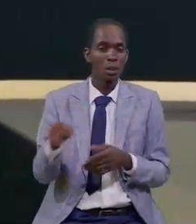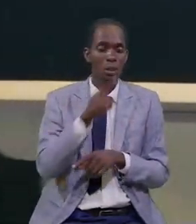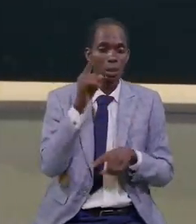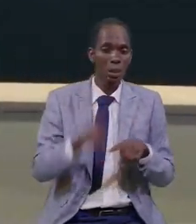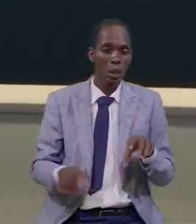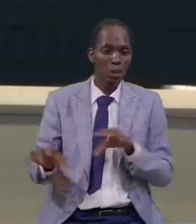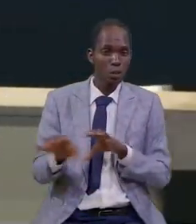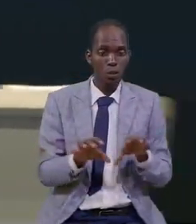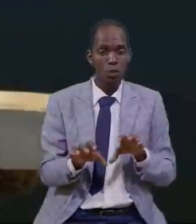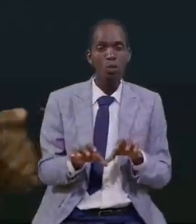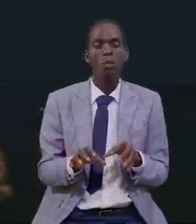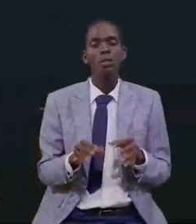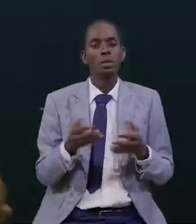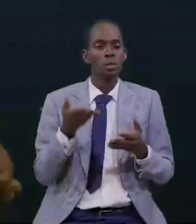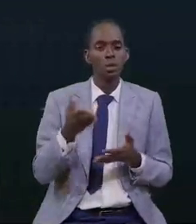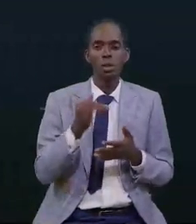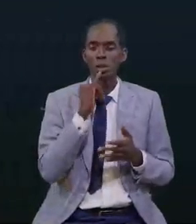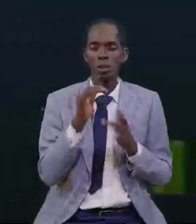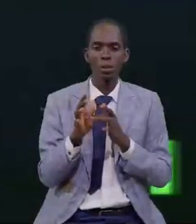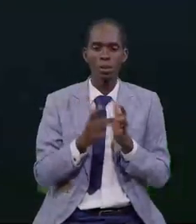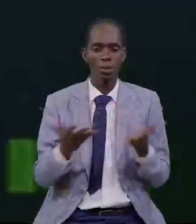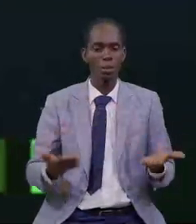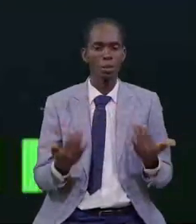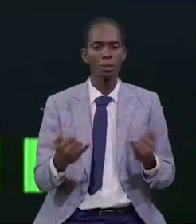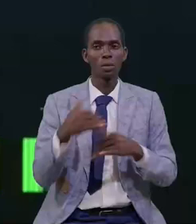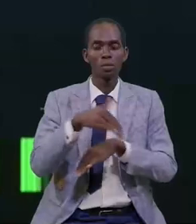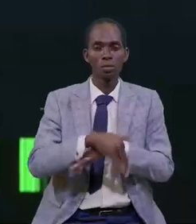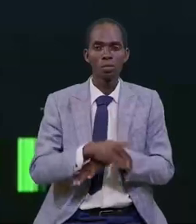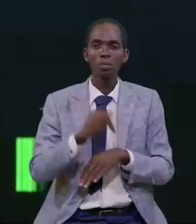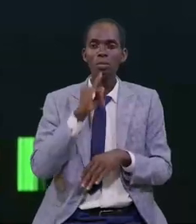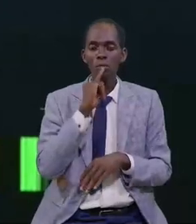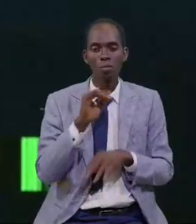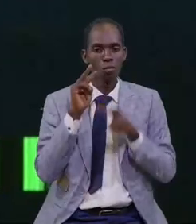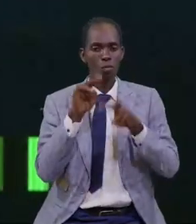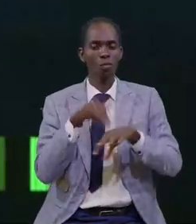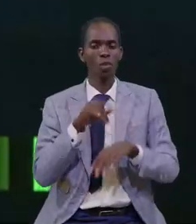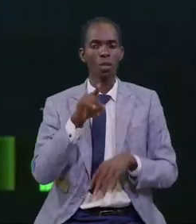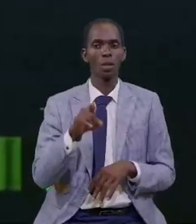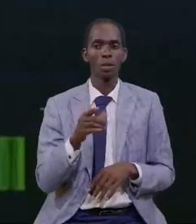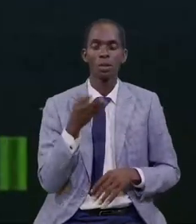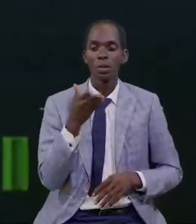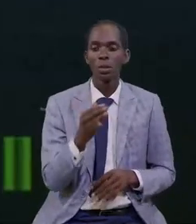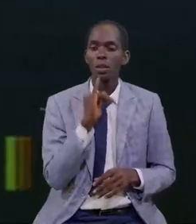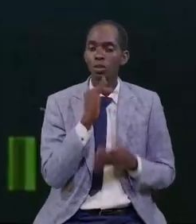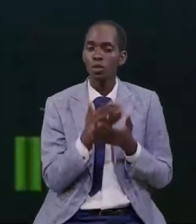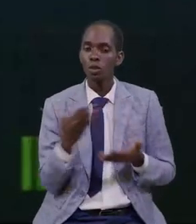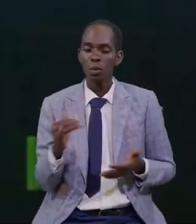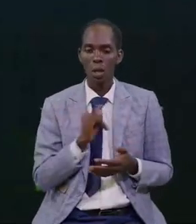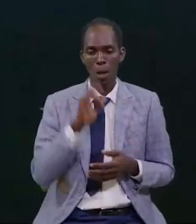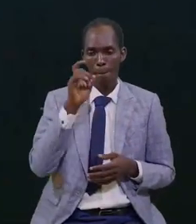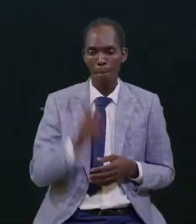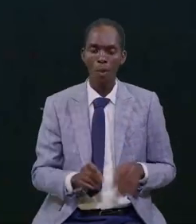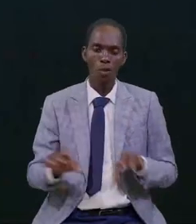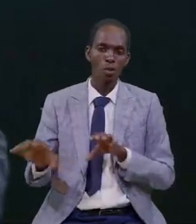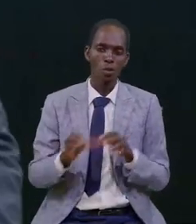régler Jésus ce soir te regarde et il dit il y a quelque chose que je dois faire ce soir